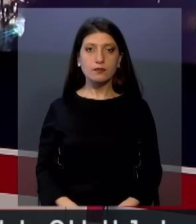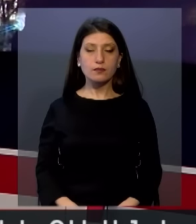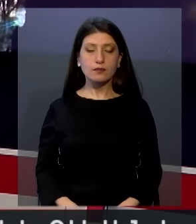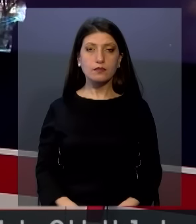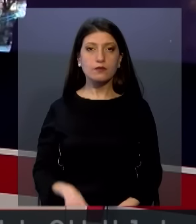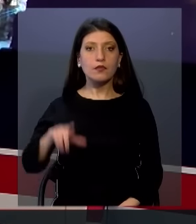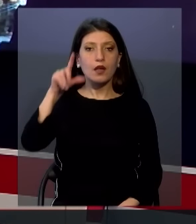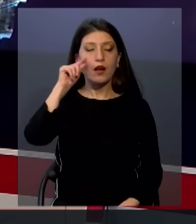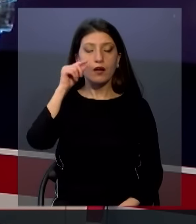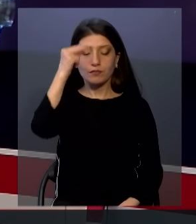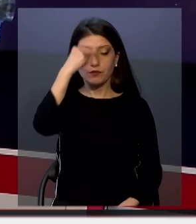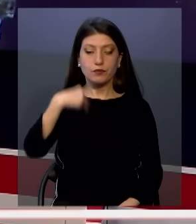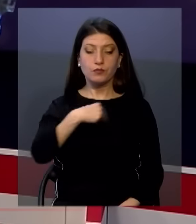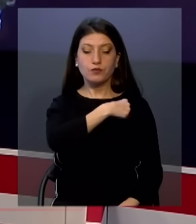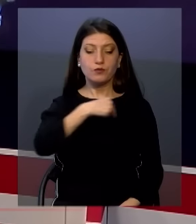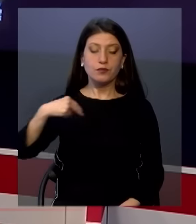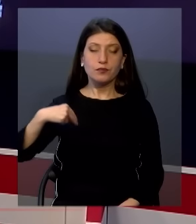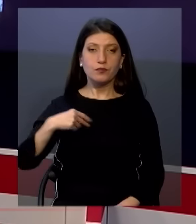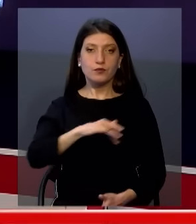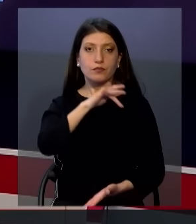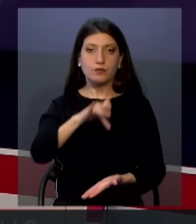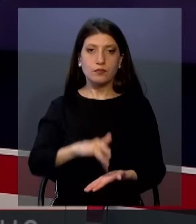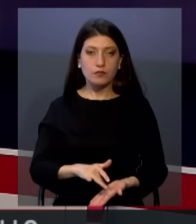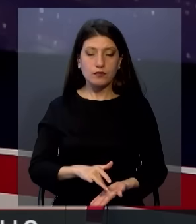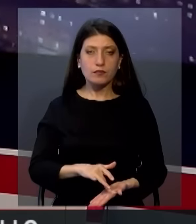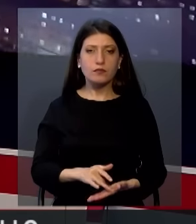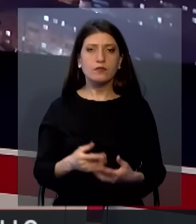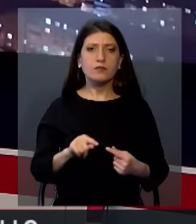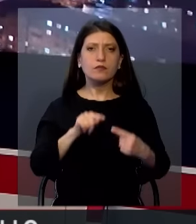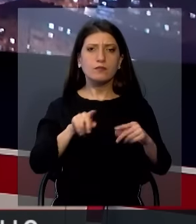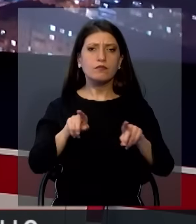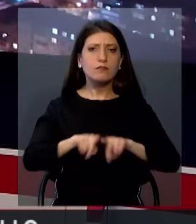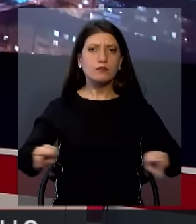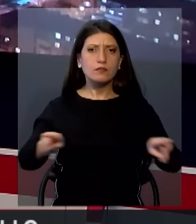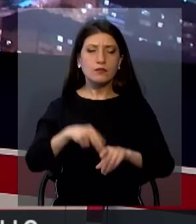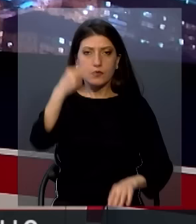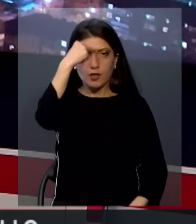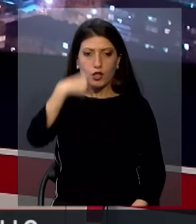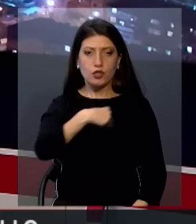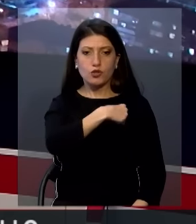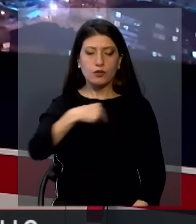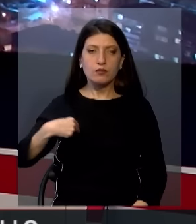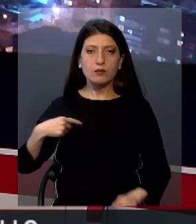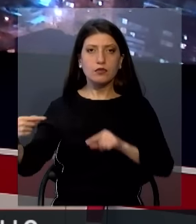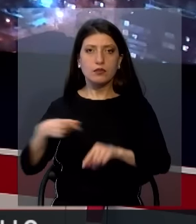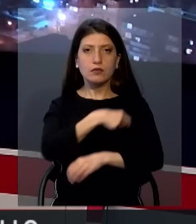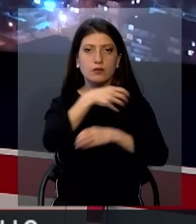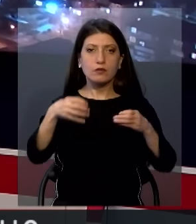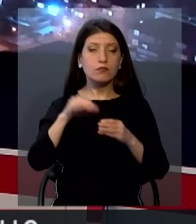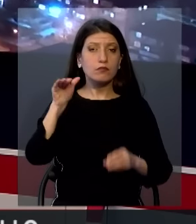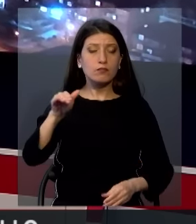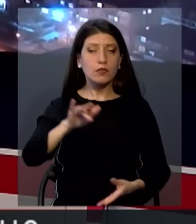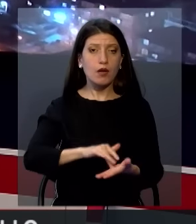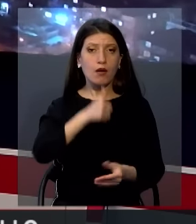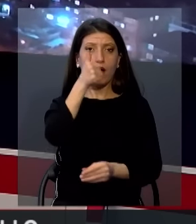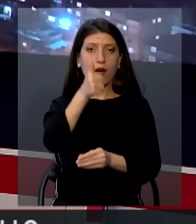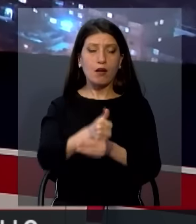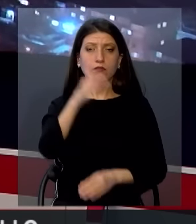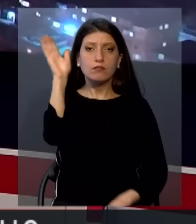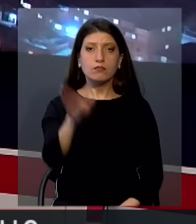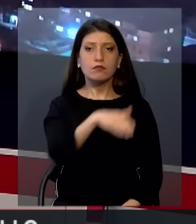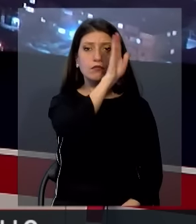Հայոց հոգևոր մայրաքաղաքում հակայեկեղեցական մի նոր արշավի տագնապ կա։ Պաղաշապատի Էջմիածին ընդդիմադիր խմբակցությունը դիմել է քաղաքապետարան, որ